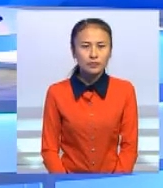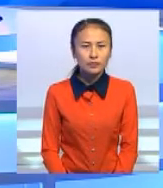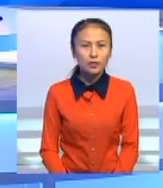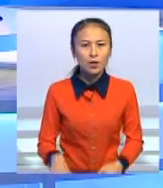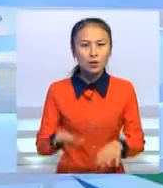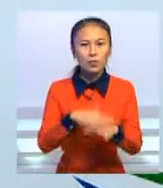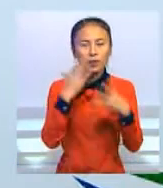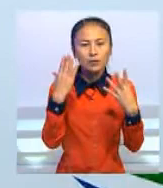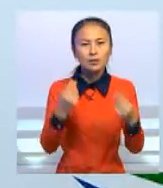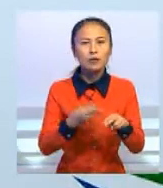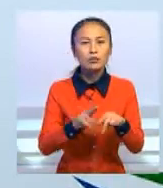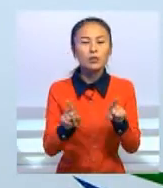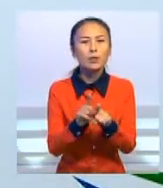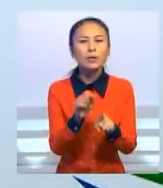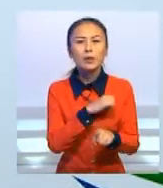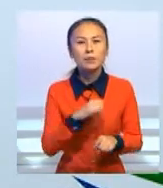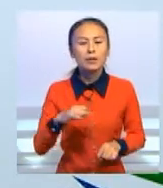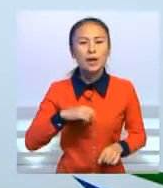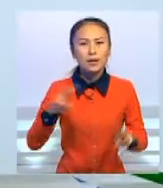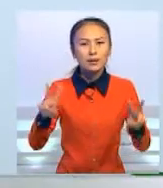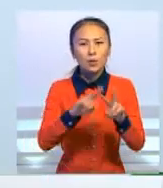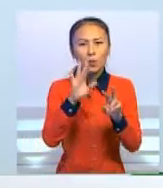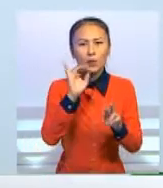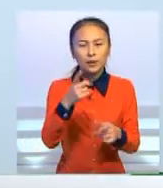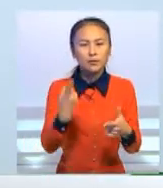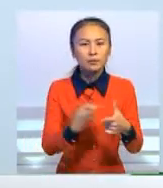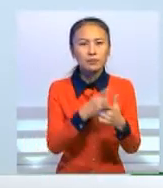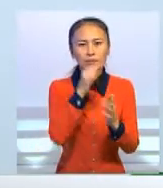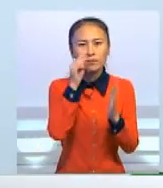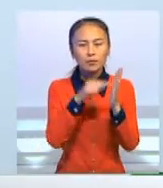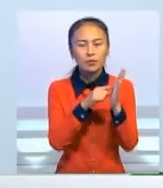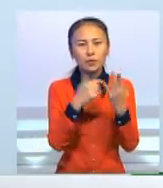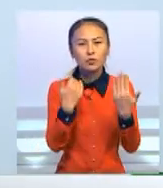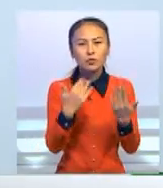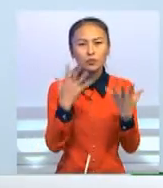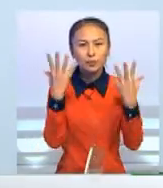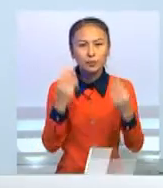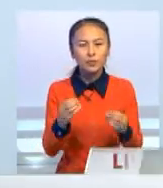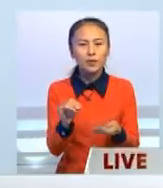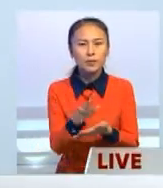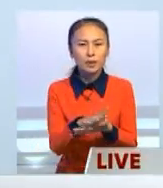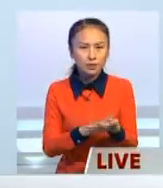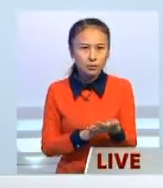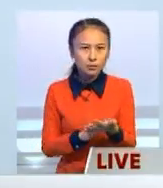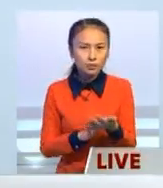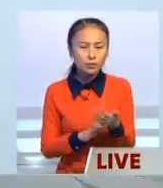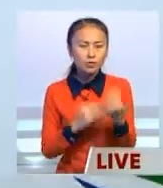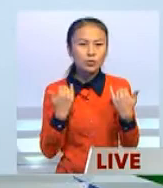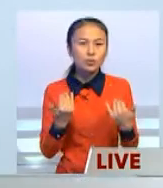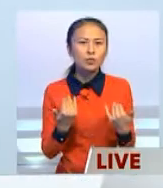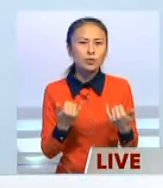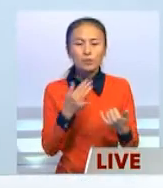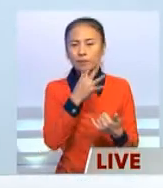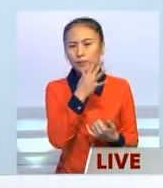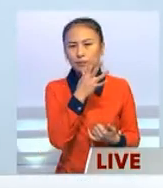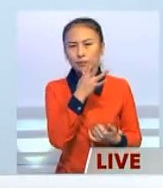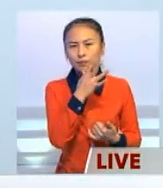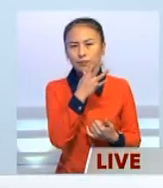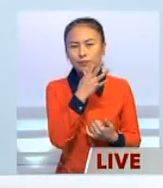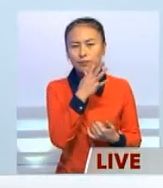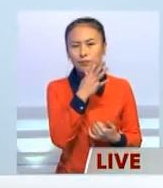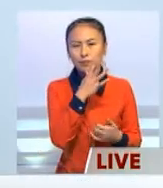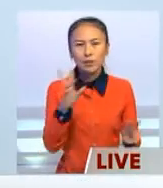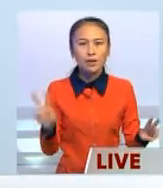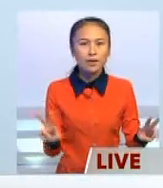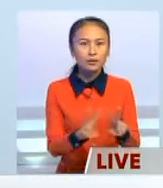Қайырлы күн, Әнуарбек. Астана Медиа Уик медиа апталығы аясындағы шаралар легі жалғасып жатыр. Дәл қазір